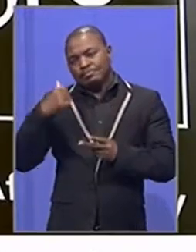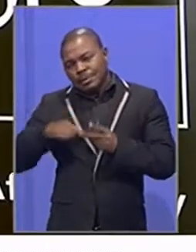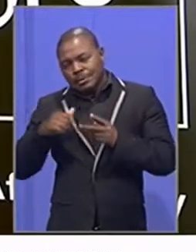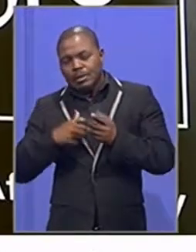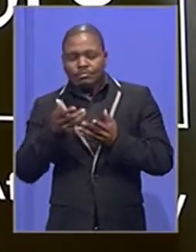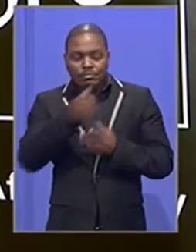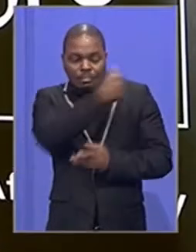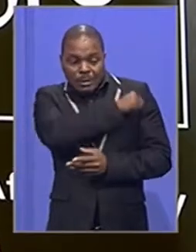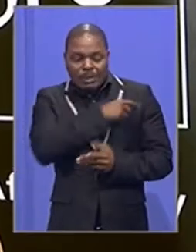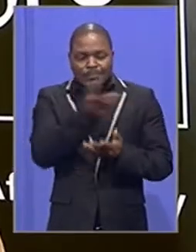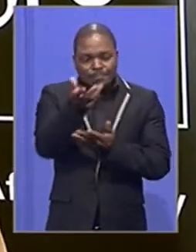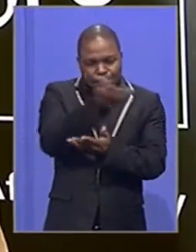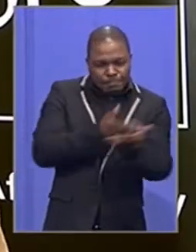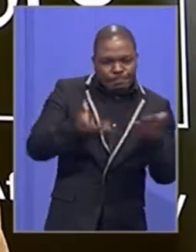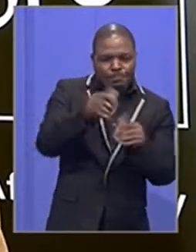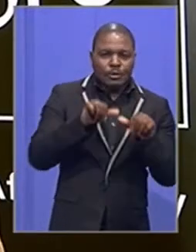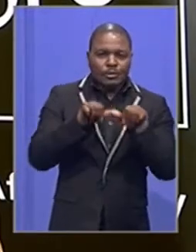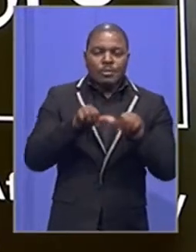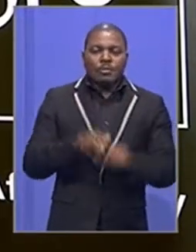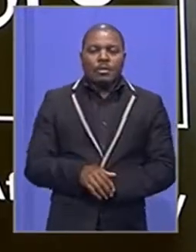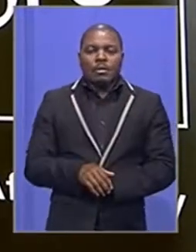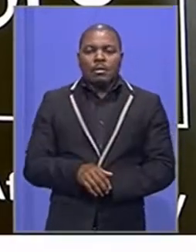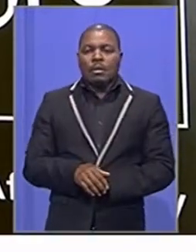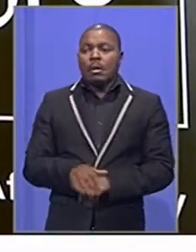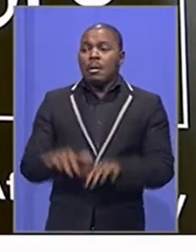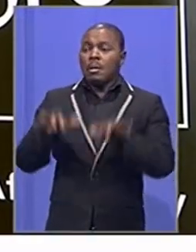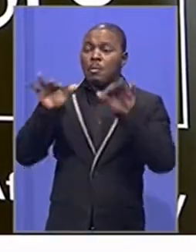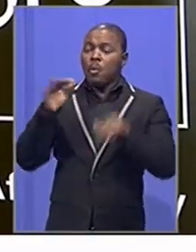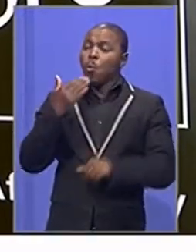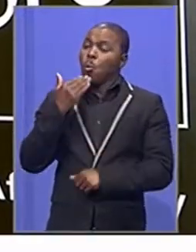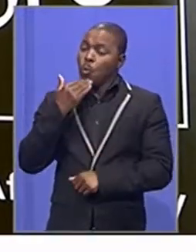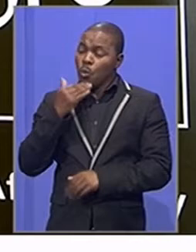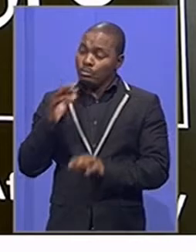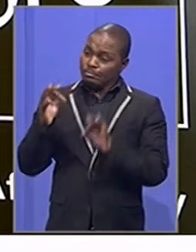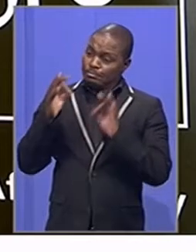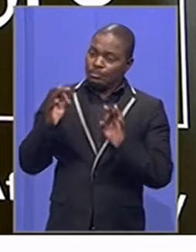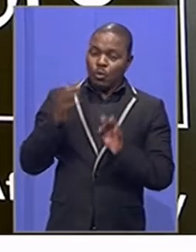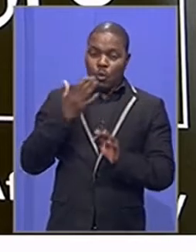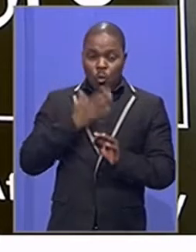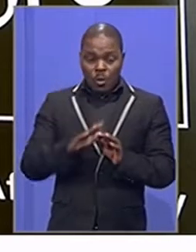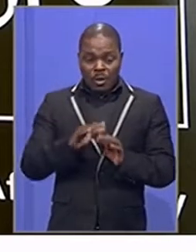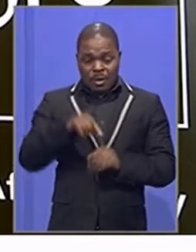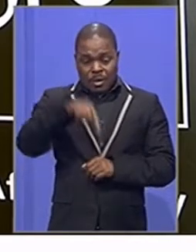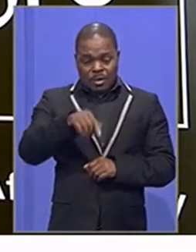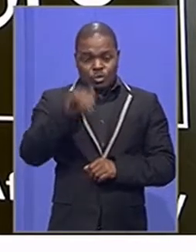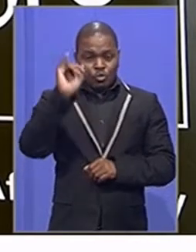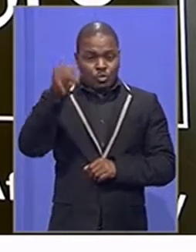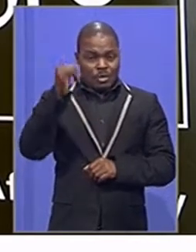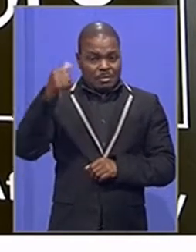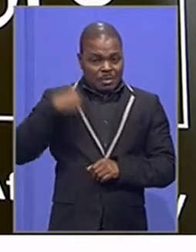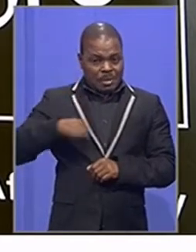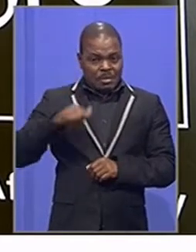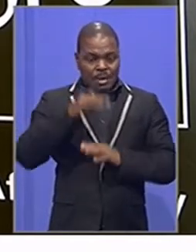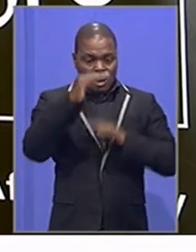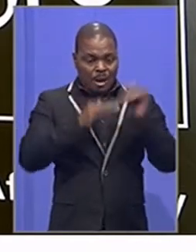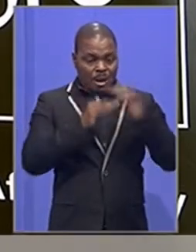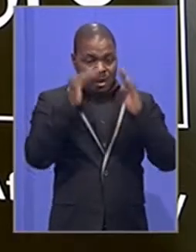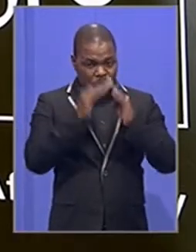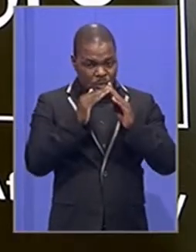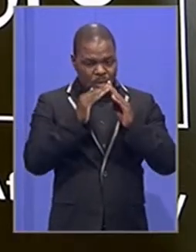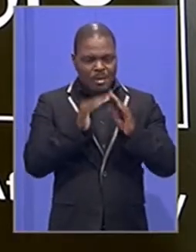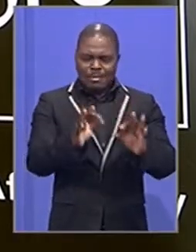Those that really wants to build in the city of Johannesburg, they must make sure that they follow